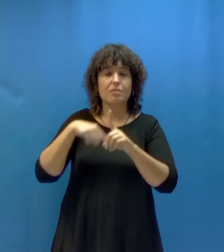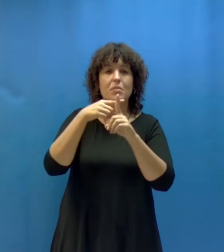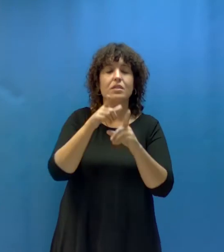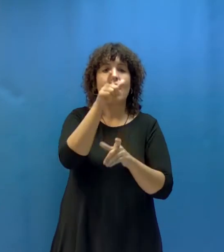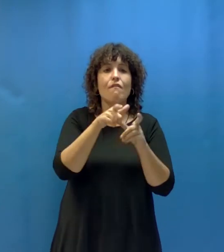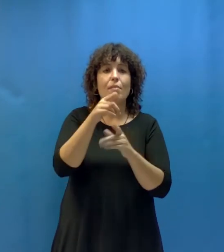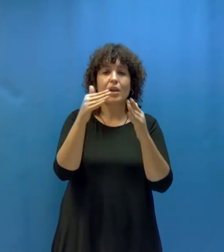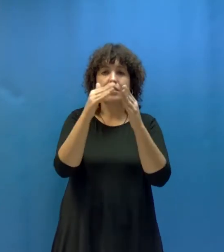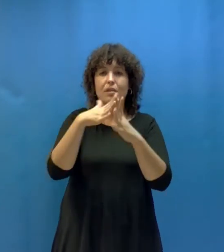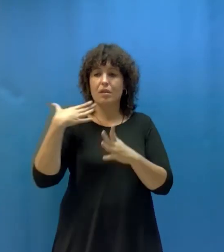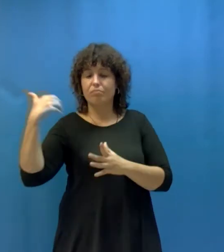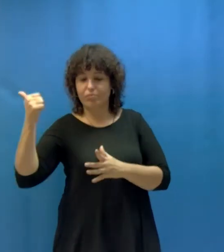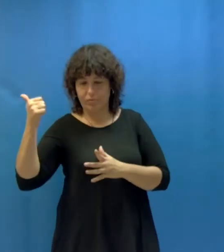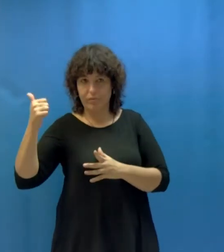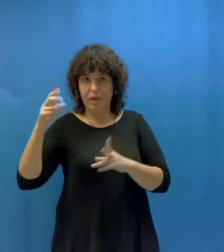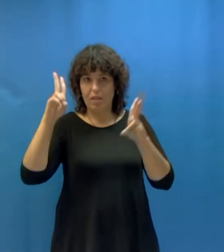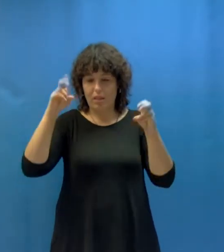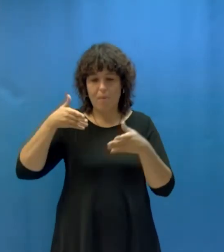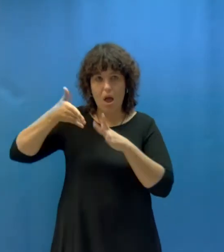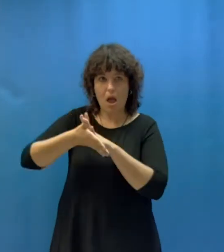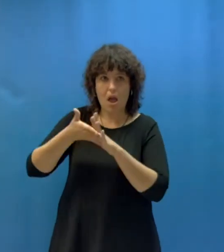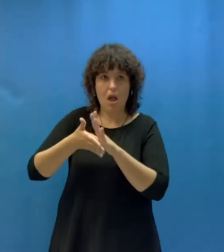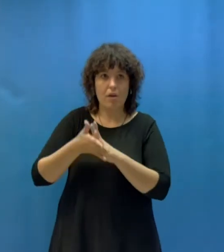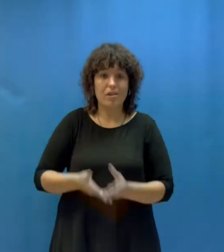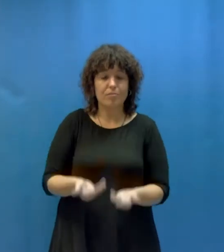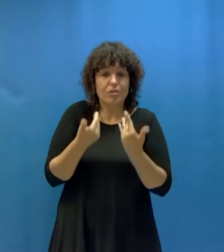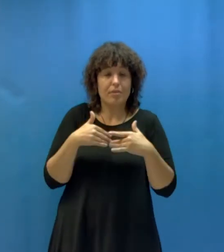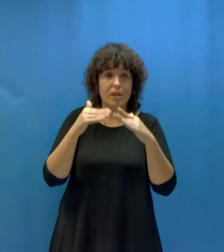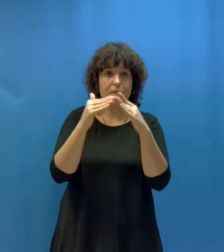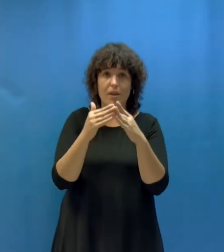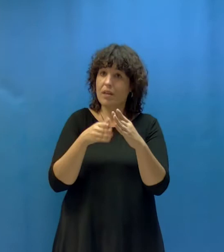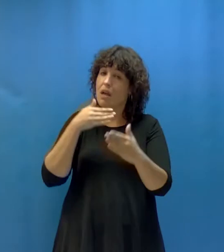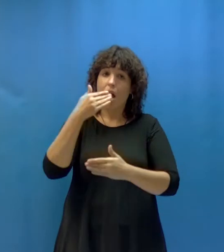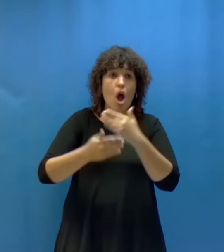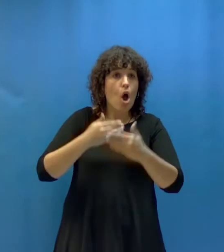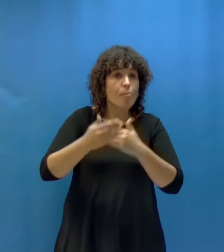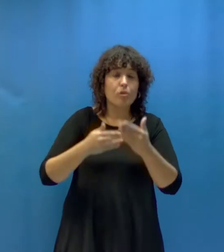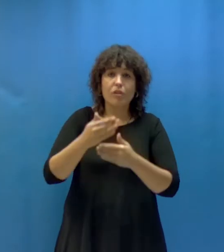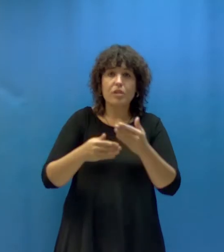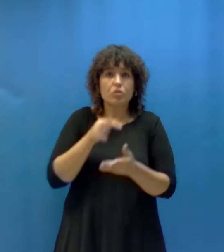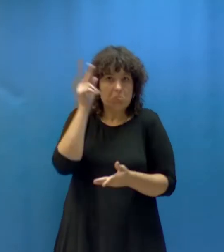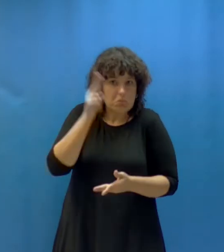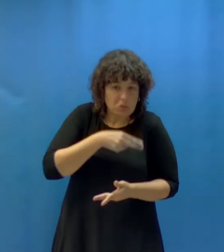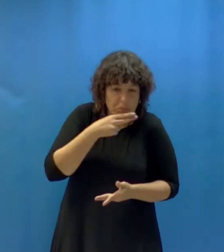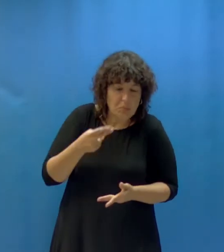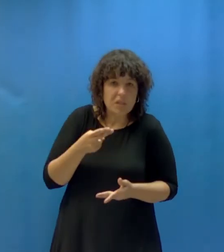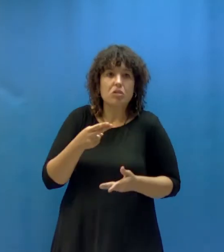desnonaments. La regidora de Vivenda es va comprometre a agilitzar el procés per a la creació de la borsa de vivenda i l'alcaldessa es va comprometre a fer